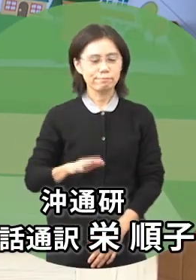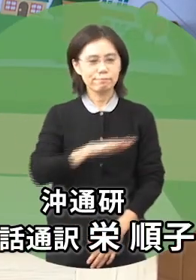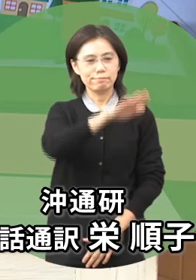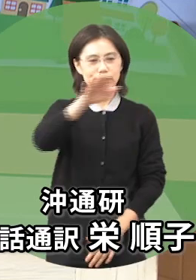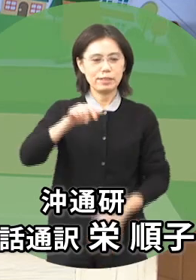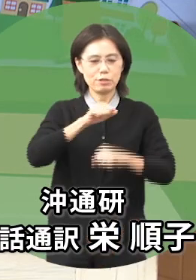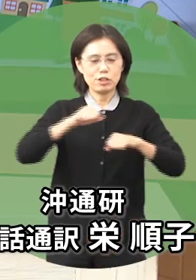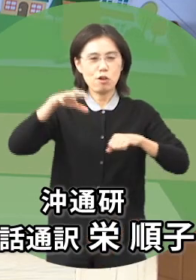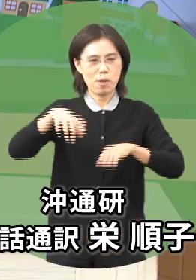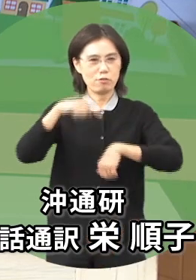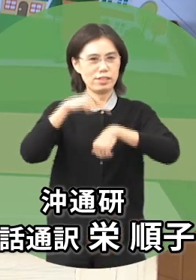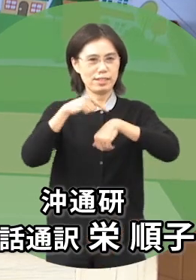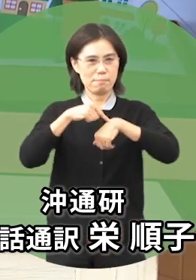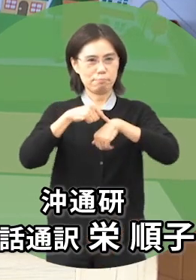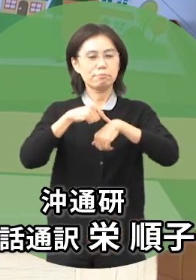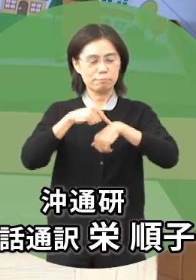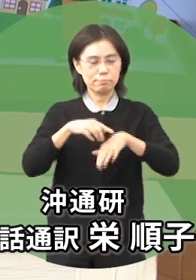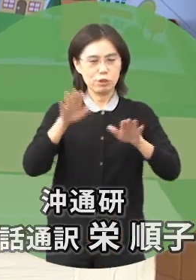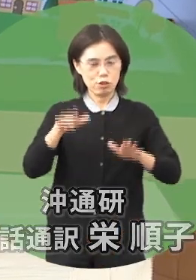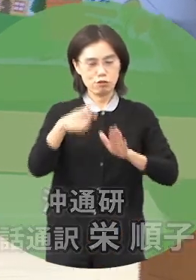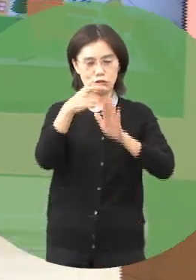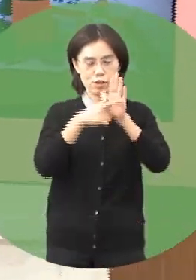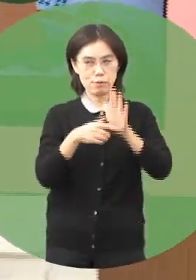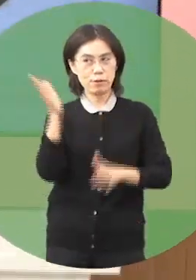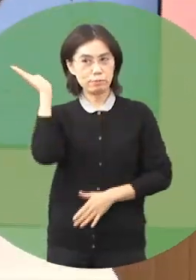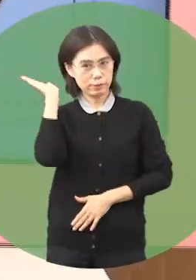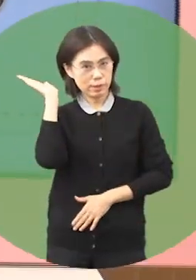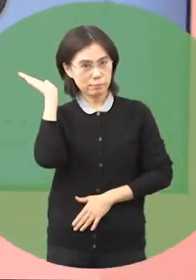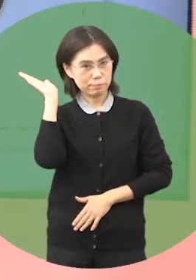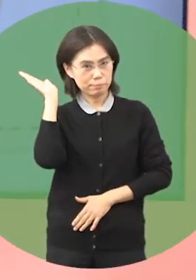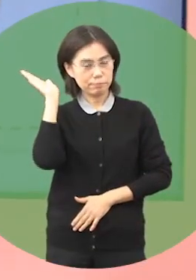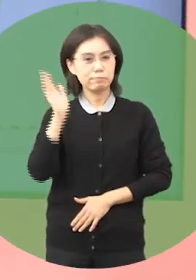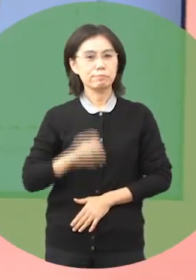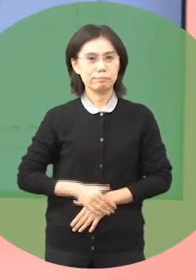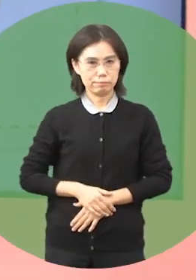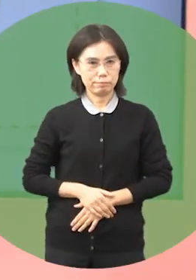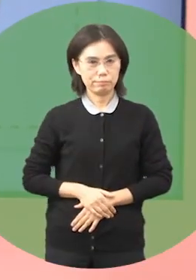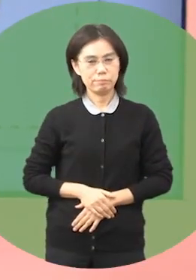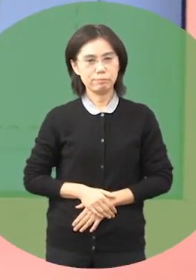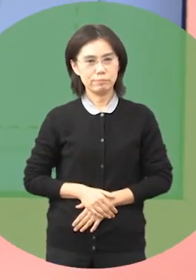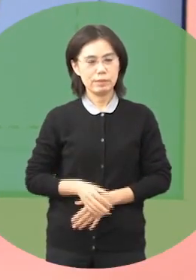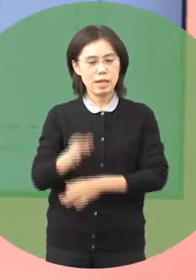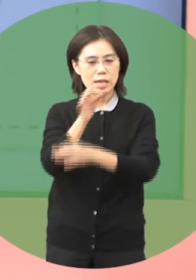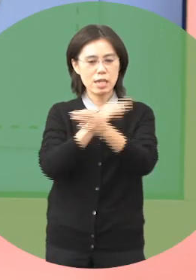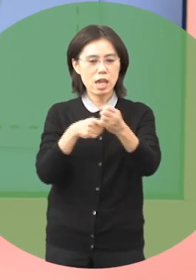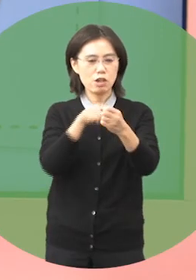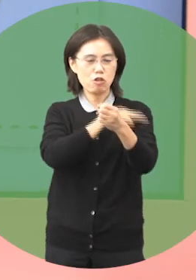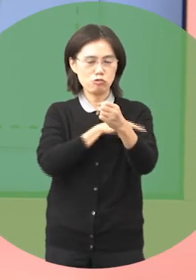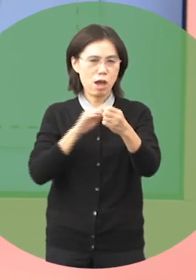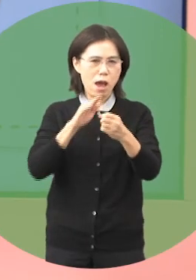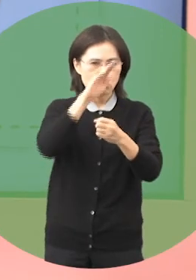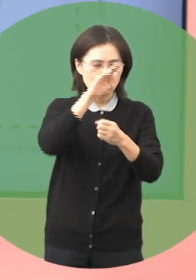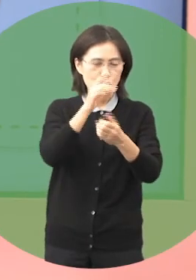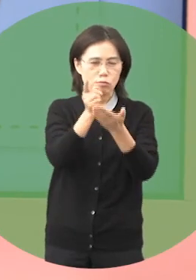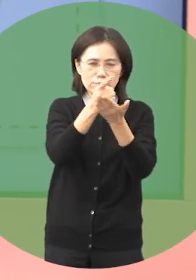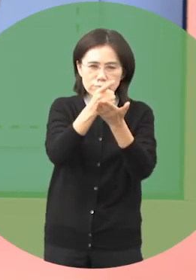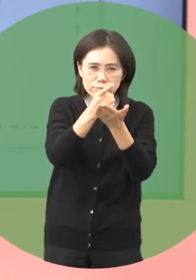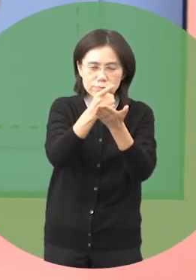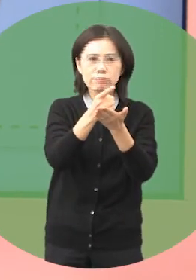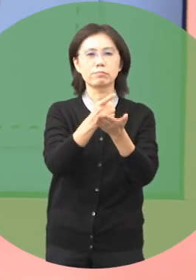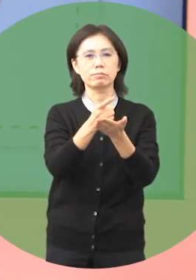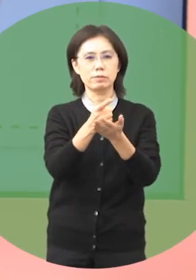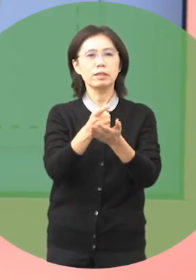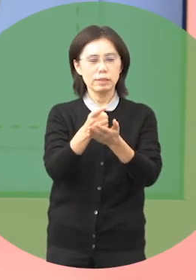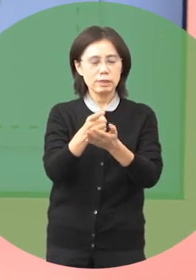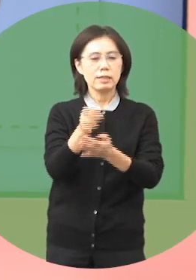マンチ広場の時間です。今日のトピックはこちら、経営力アップの道しるべ。